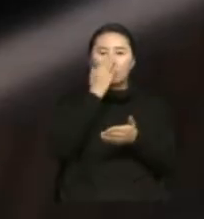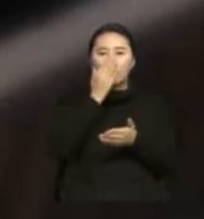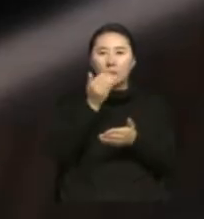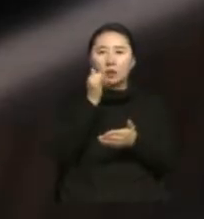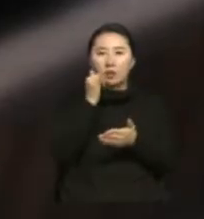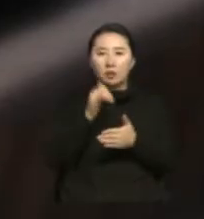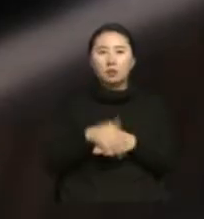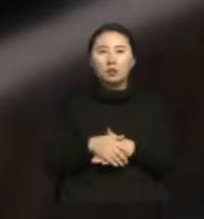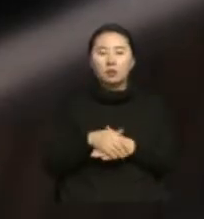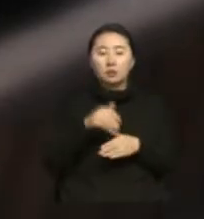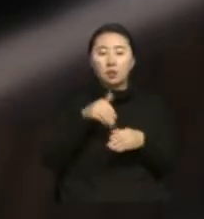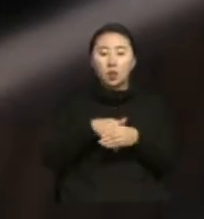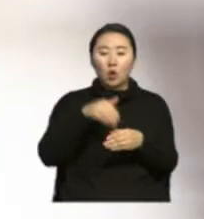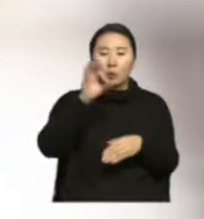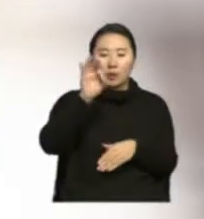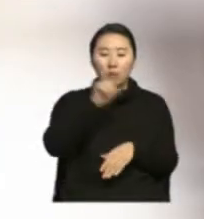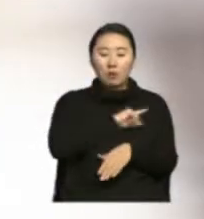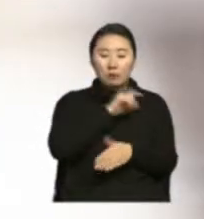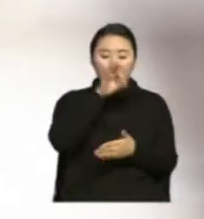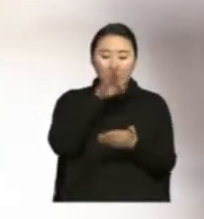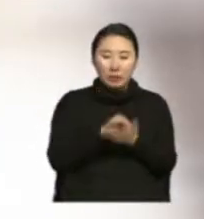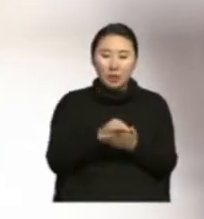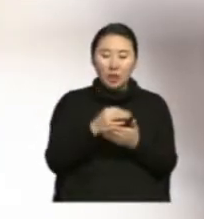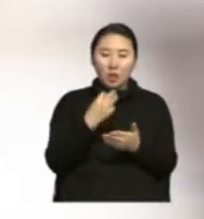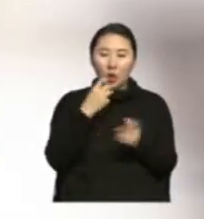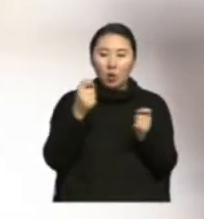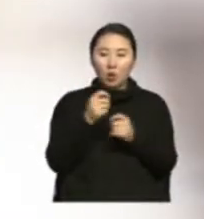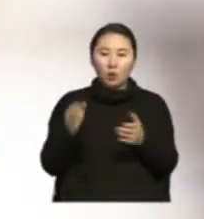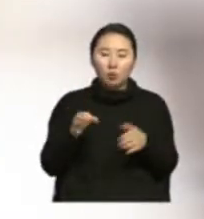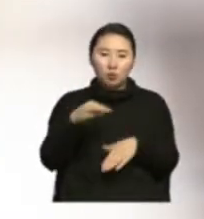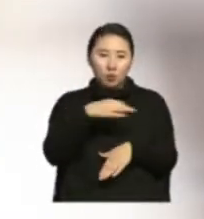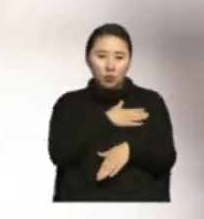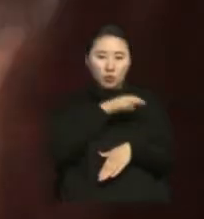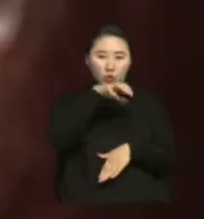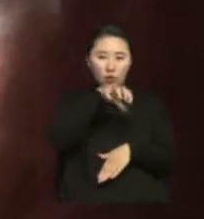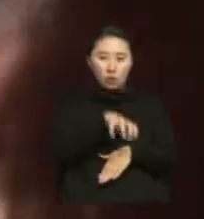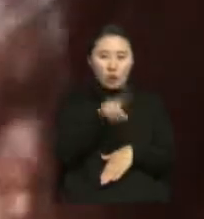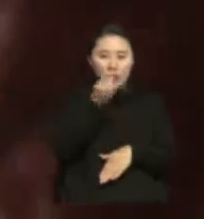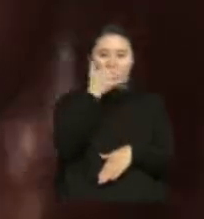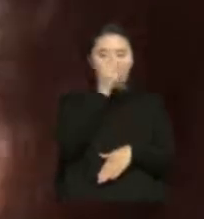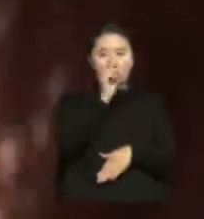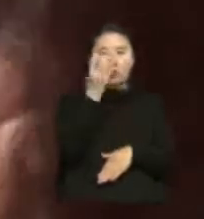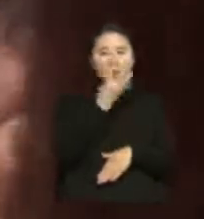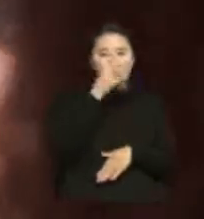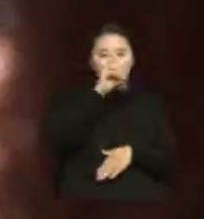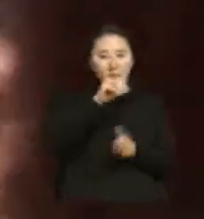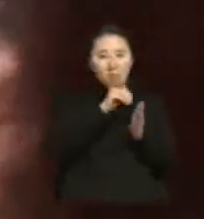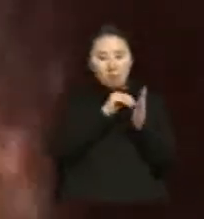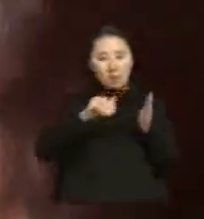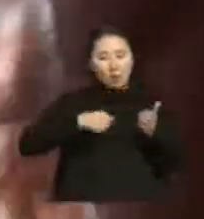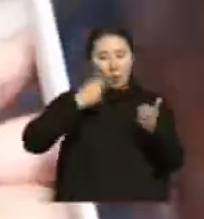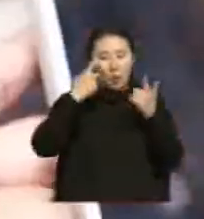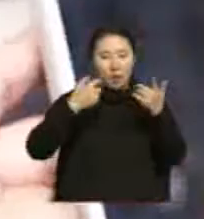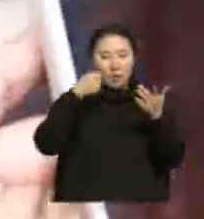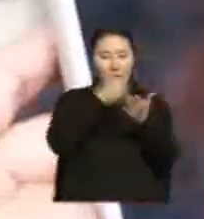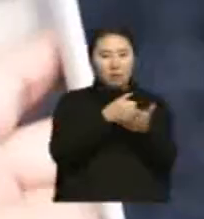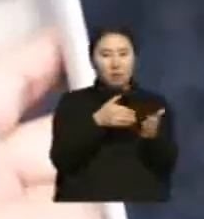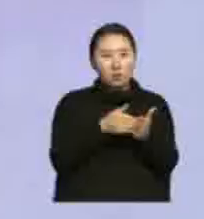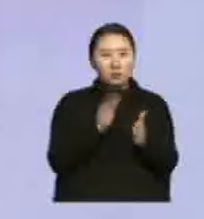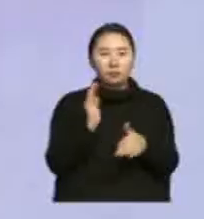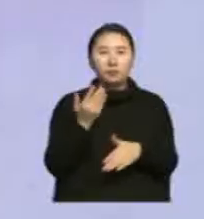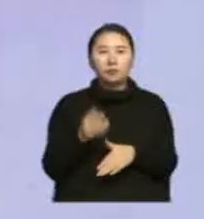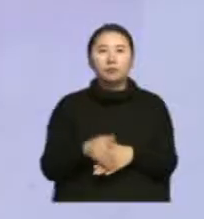됐습니다. 선거 비용이 가장 낮은 곳은 경기도 부천시 원미구로 1억 4천만 원 수준으로 확정됐다고